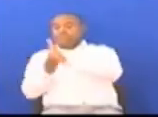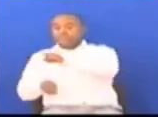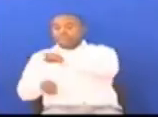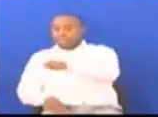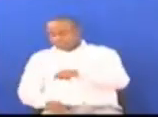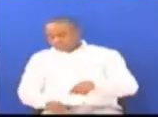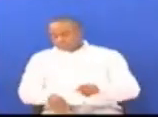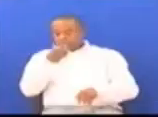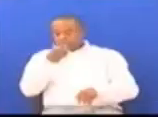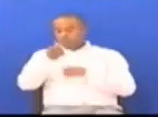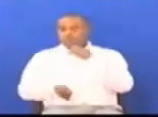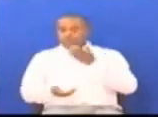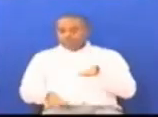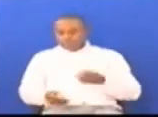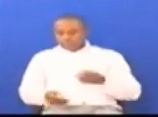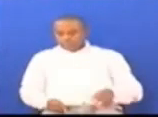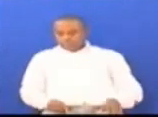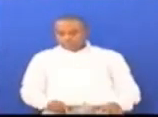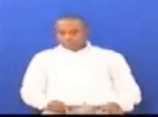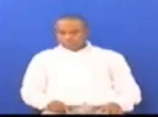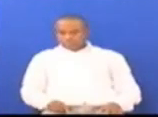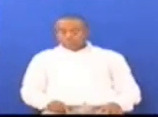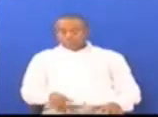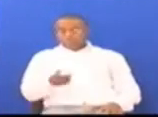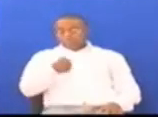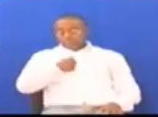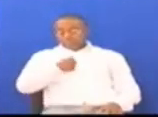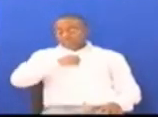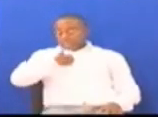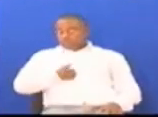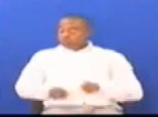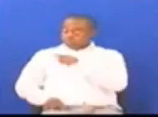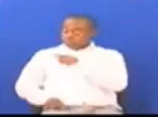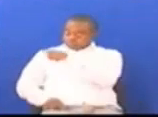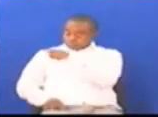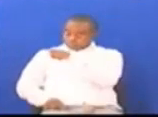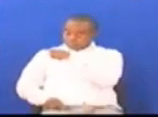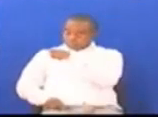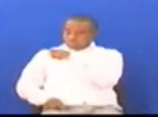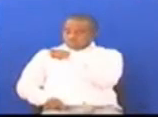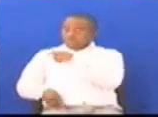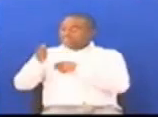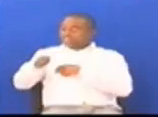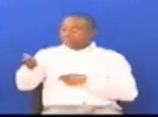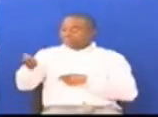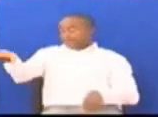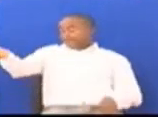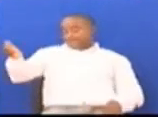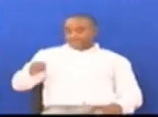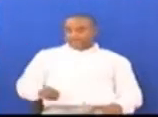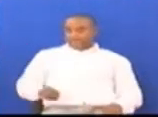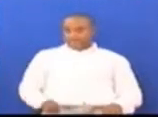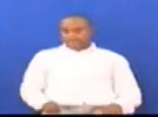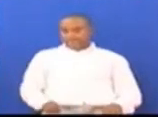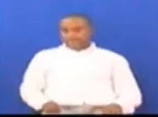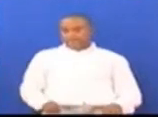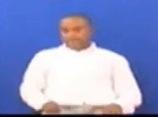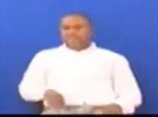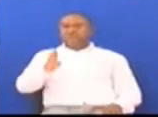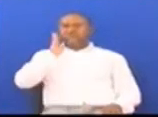Mwisho, sio kwa umuhimu, hili linakuhusu wewe Spika. Spika, una vijana